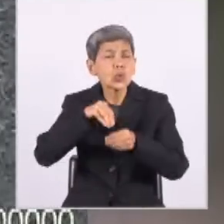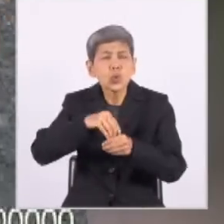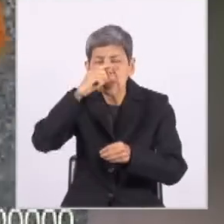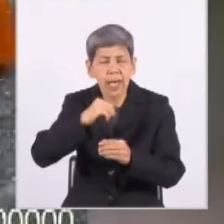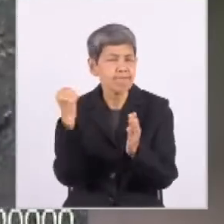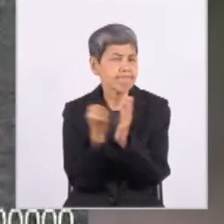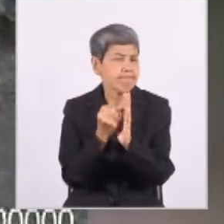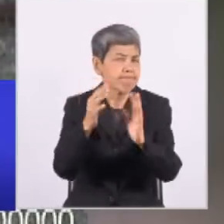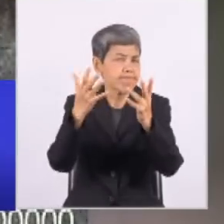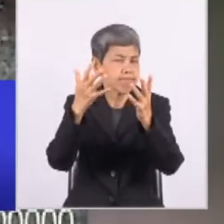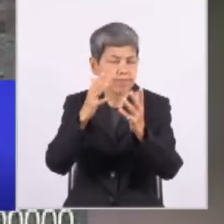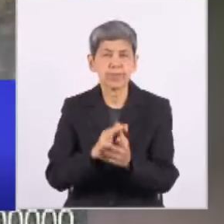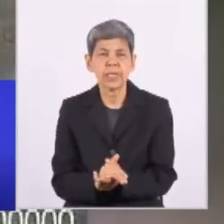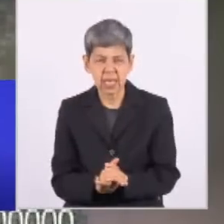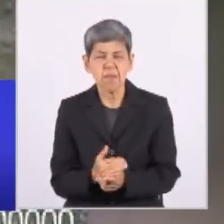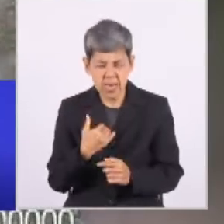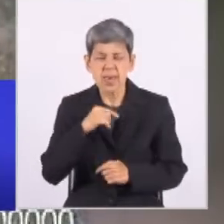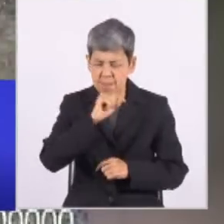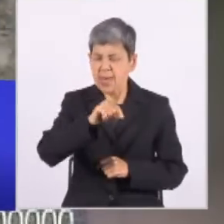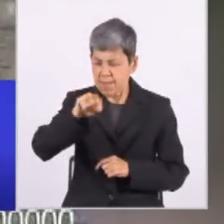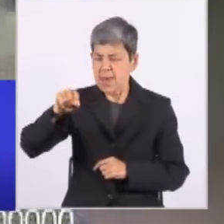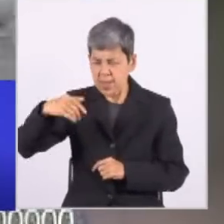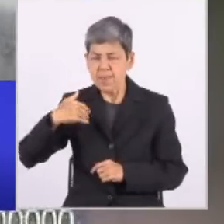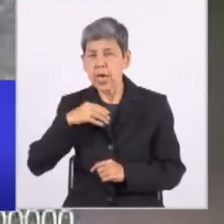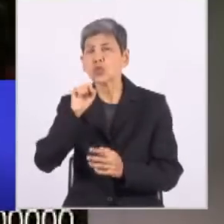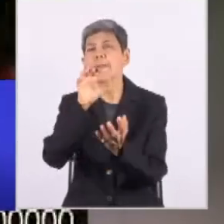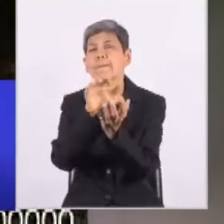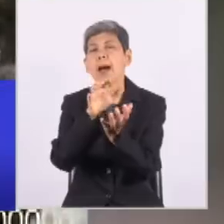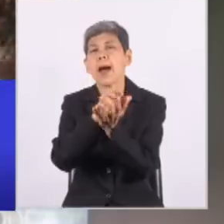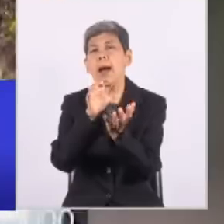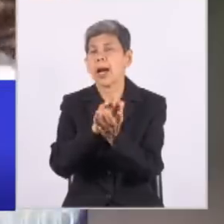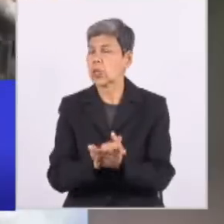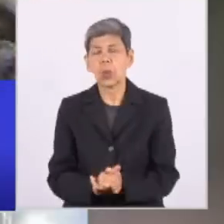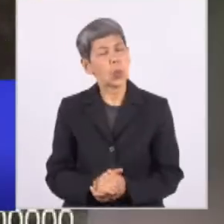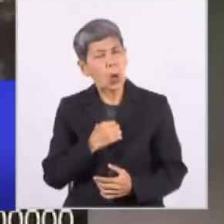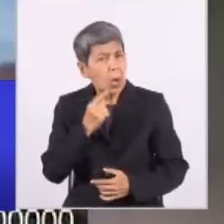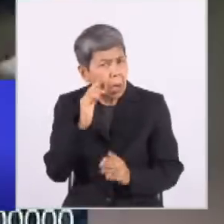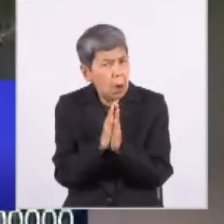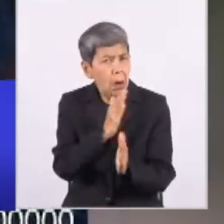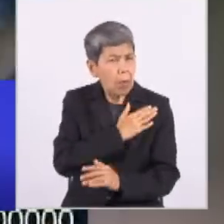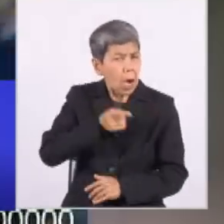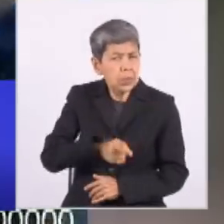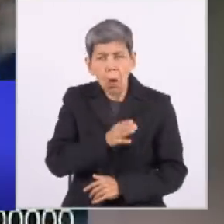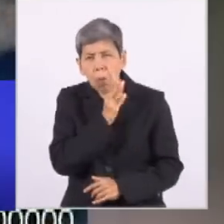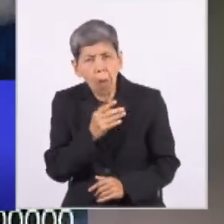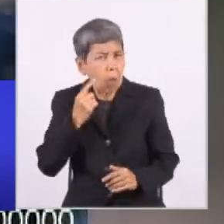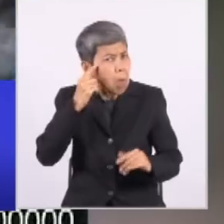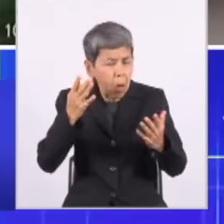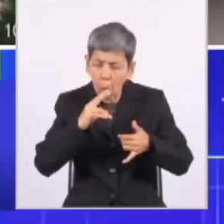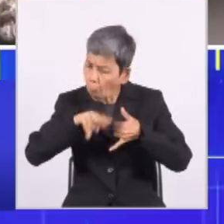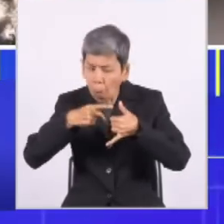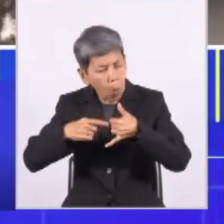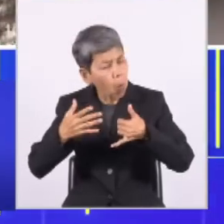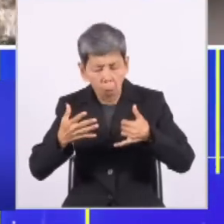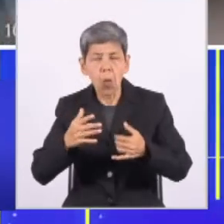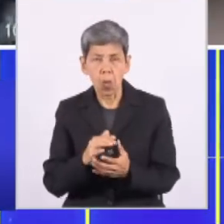ไม่ได้รับอนุญาตมีเยอะอะไรแบบนี้นะนี่สมุทรปราการครับพระปลอมอะไรก็แล้วแต่อะไรตรวจสอบกันหนักเลยนะ